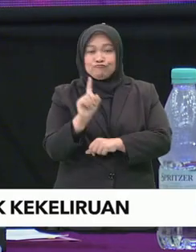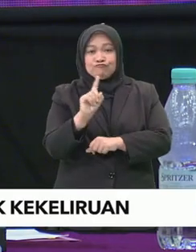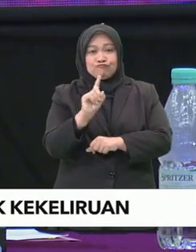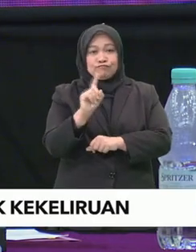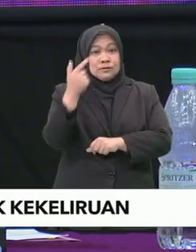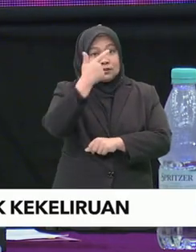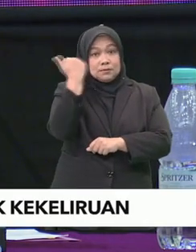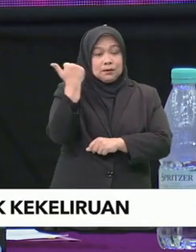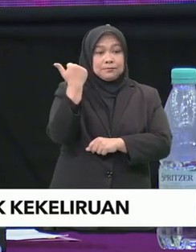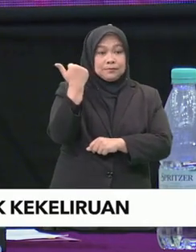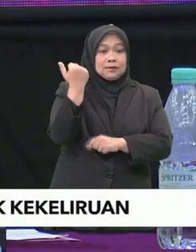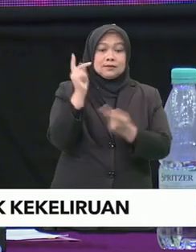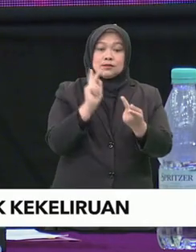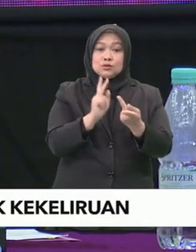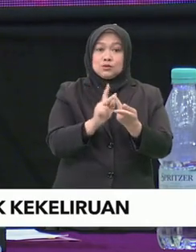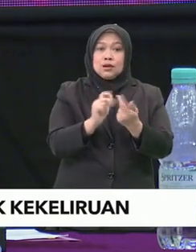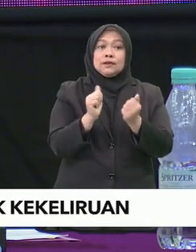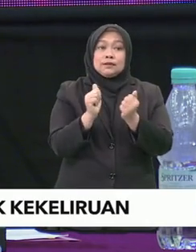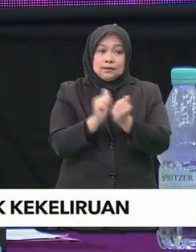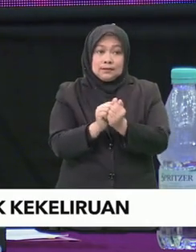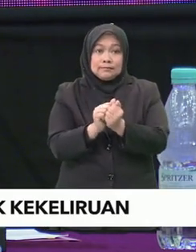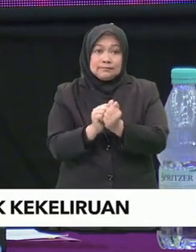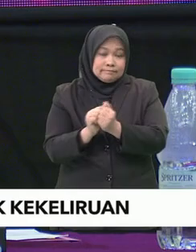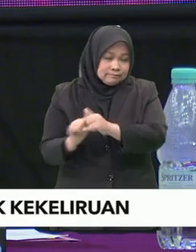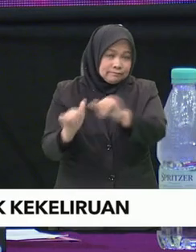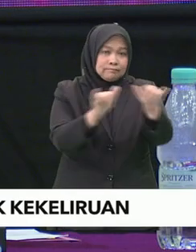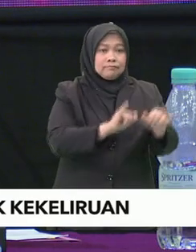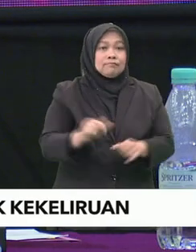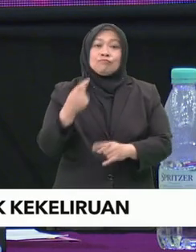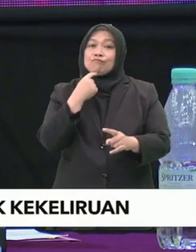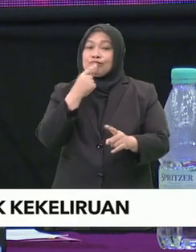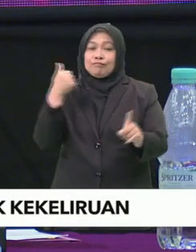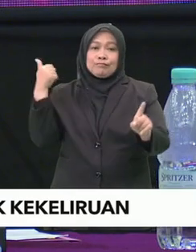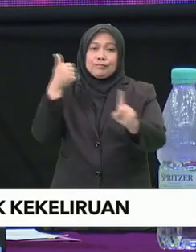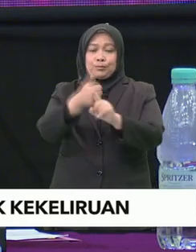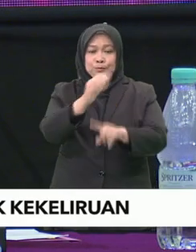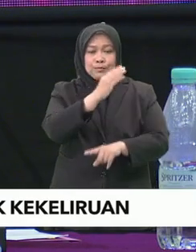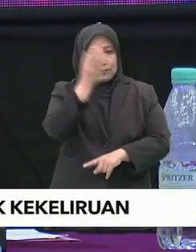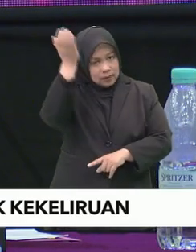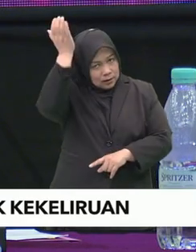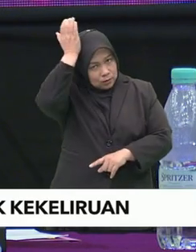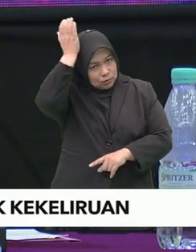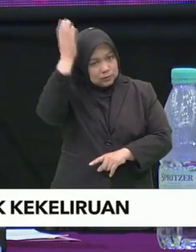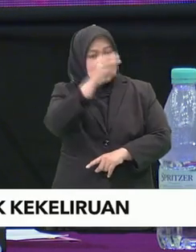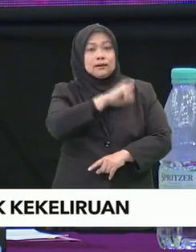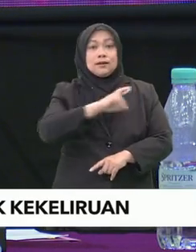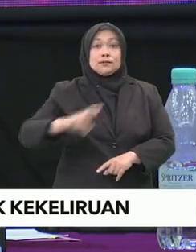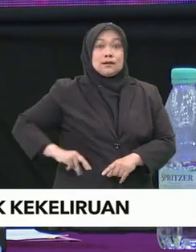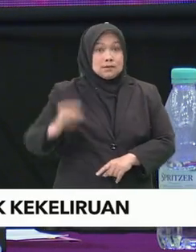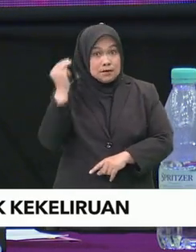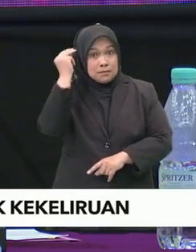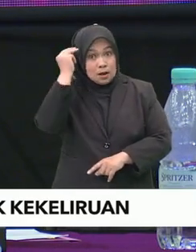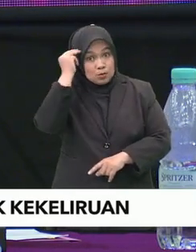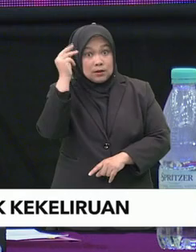karena sesuai lagi dengan titah bahwa dunia Maha Mulia raja-raja Melayu yang kerajaan